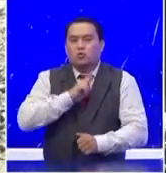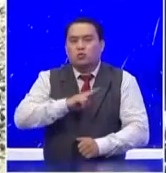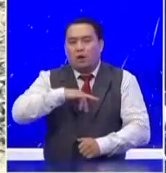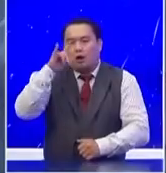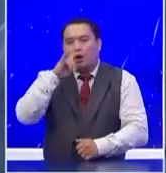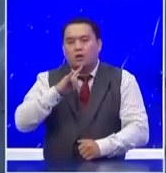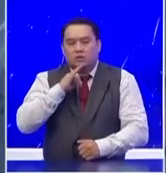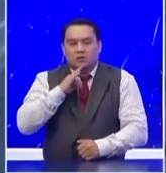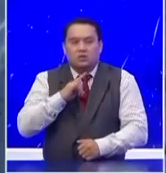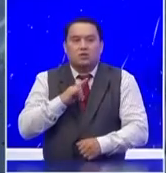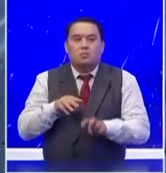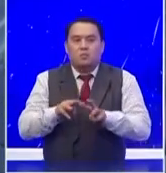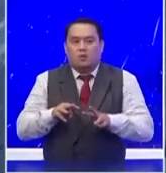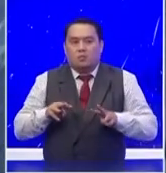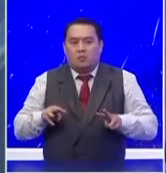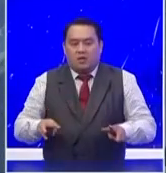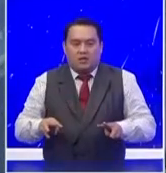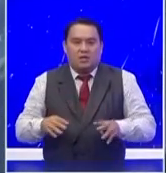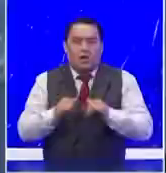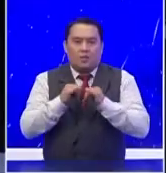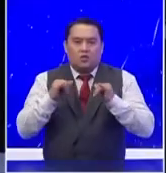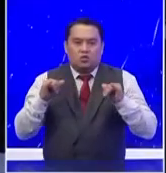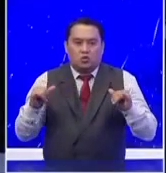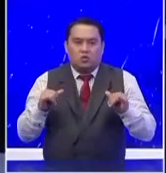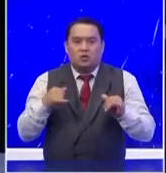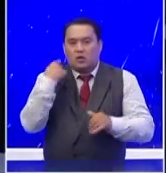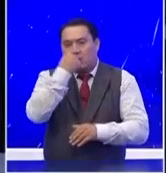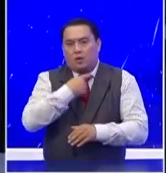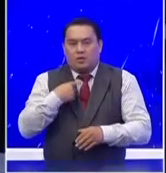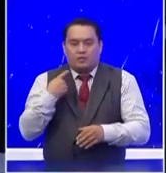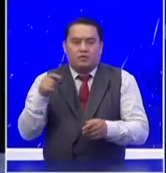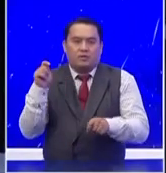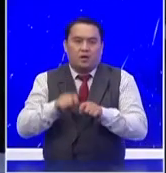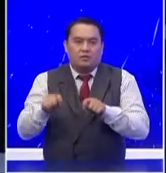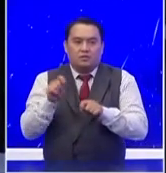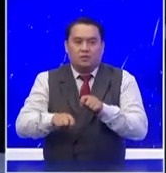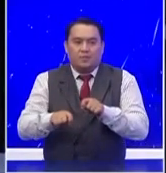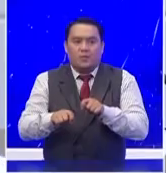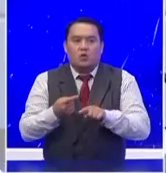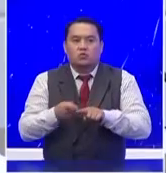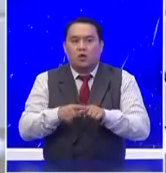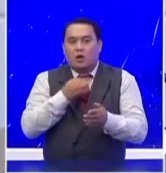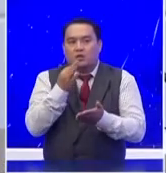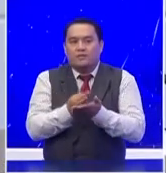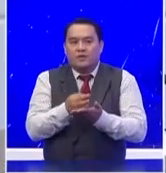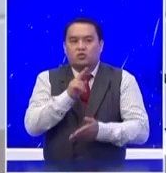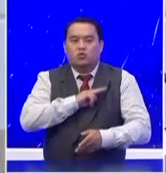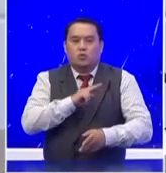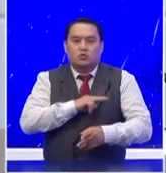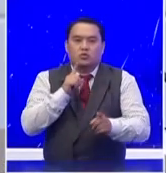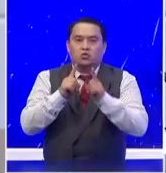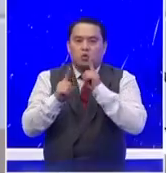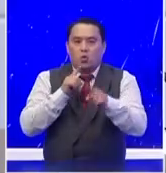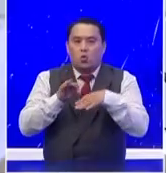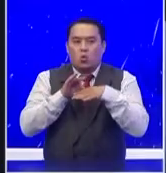Қазақстан Республикасы индустрия және инфрақұрылымдық даму вице-министрі Берік Камалиев пысықтады. Жауапты мамандармен жиын өткізді.